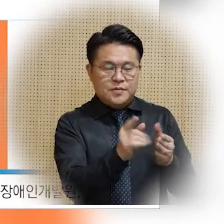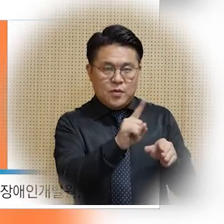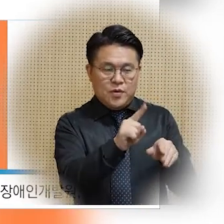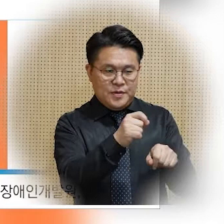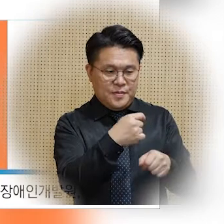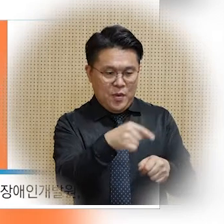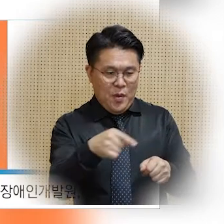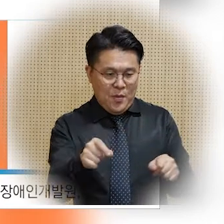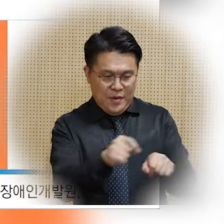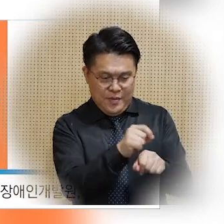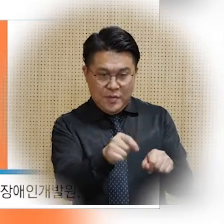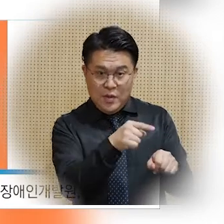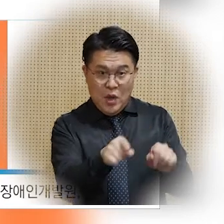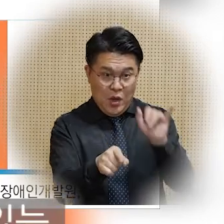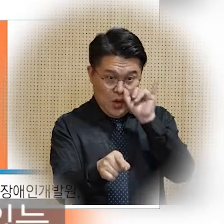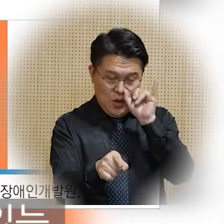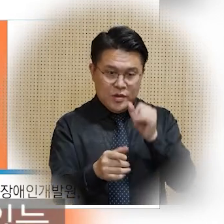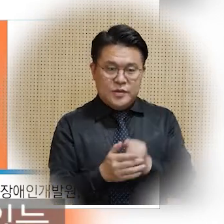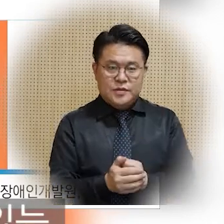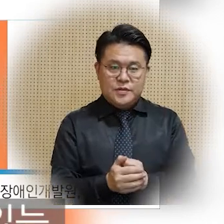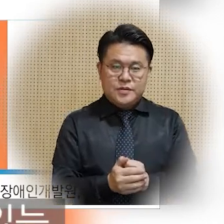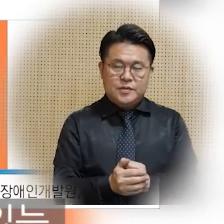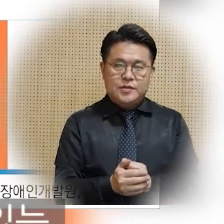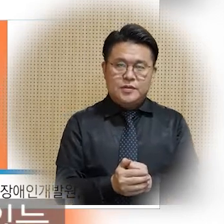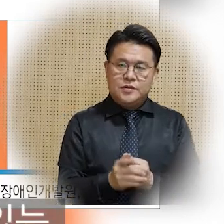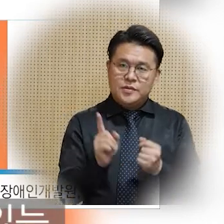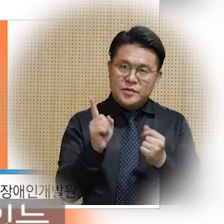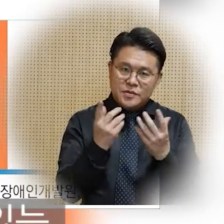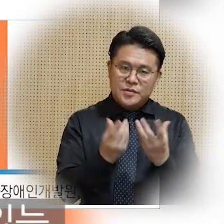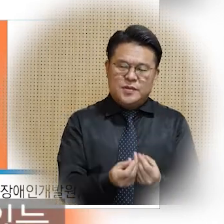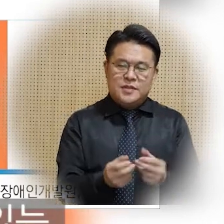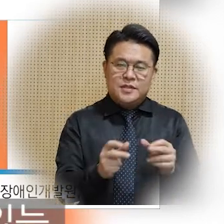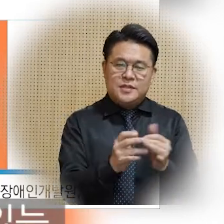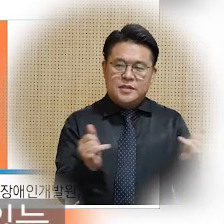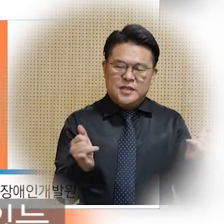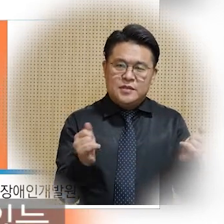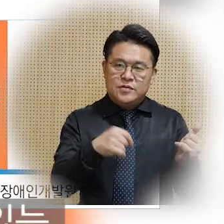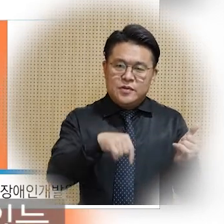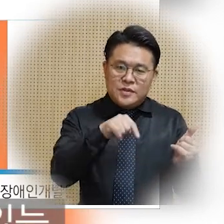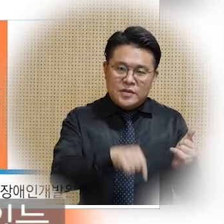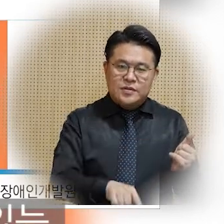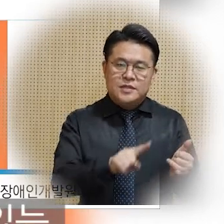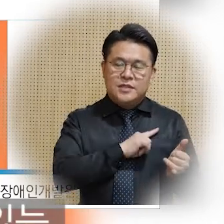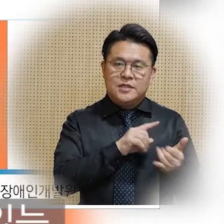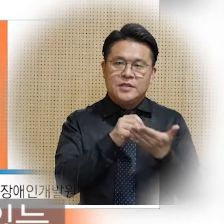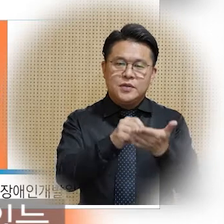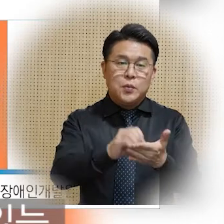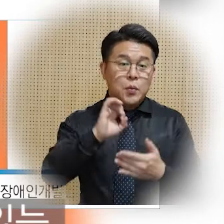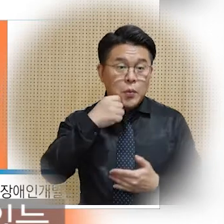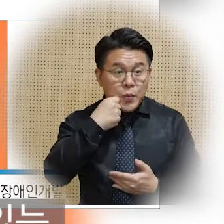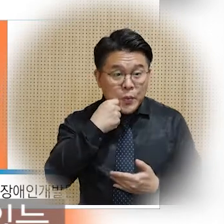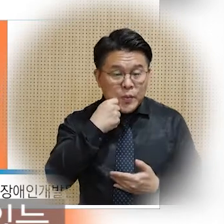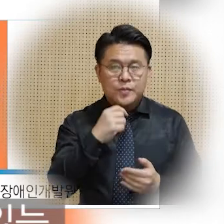되어 있습니다. 어떻게 보면은 가장 이제 장애 유형 중에서도 취업적으로